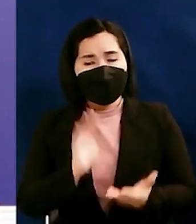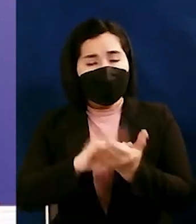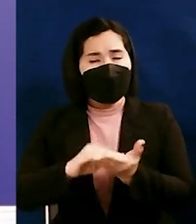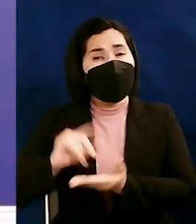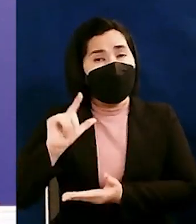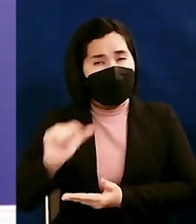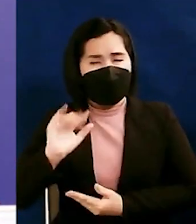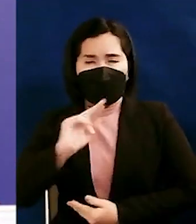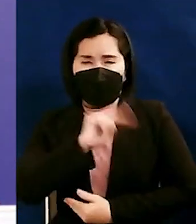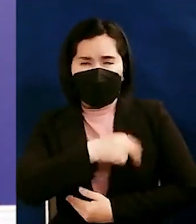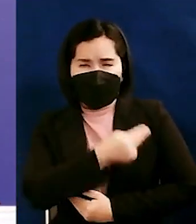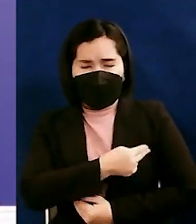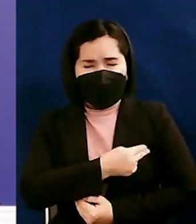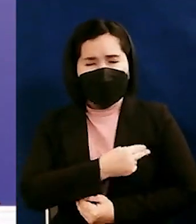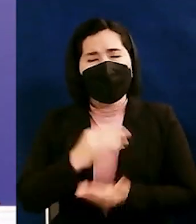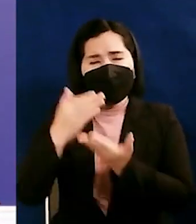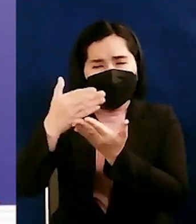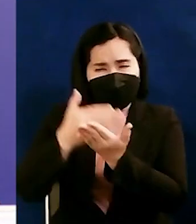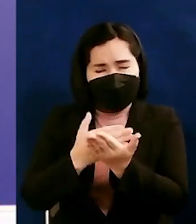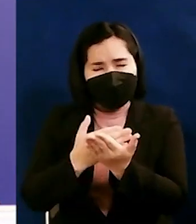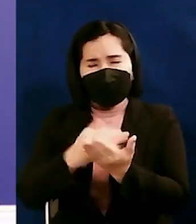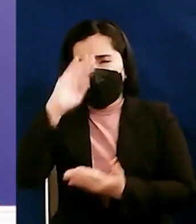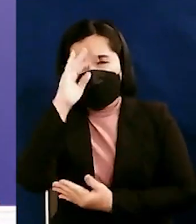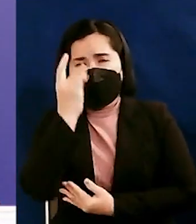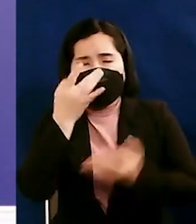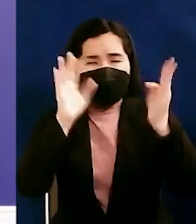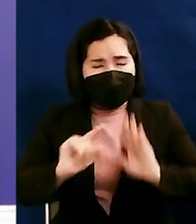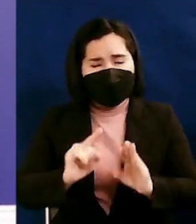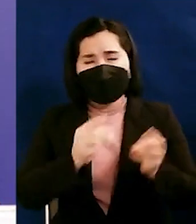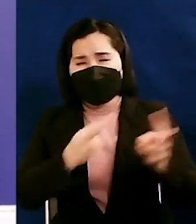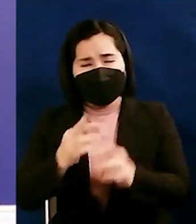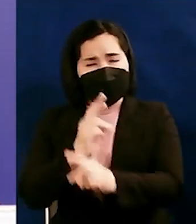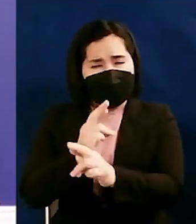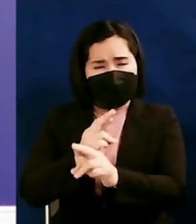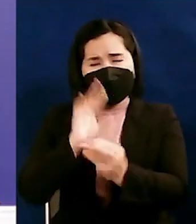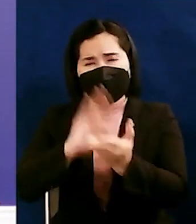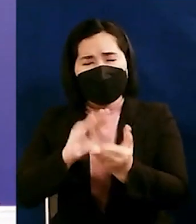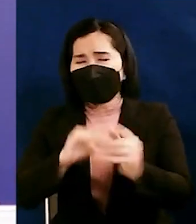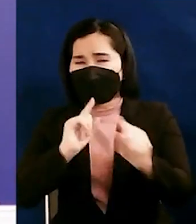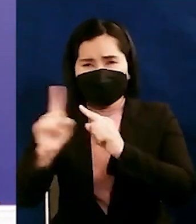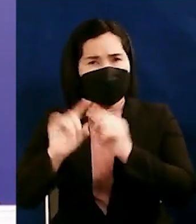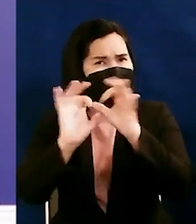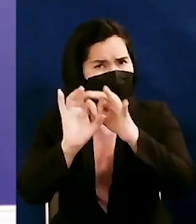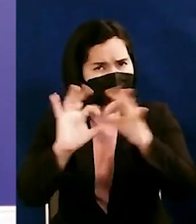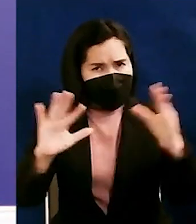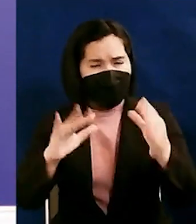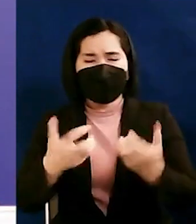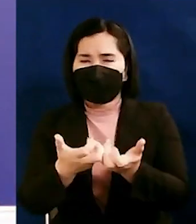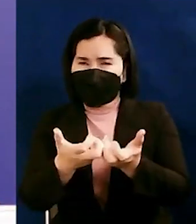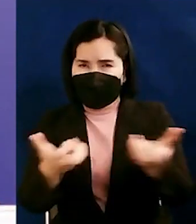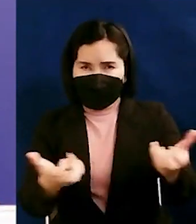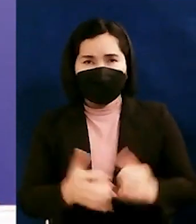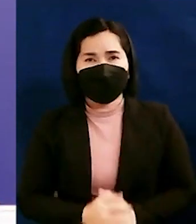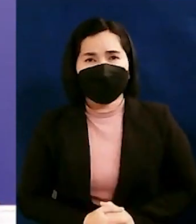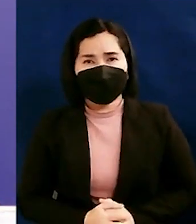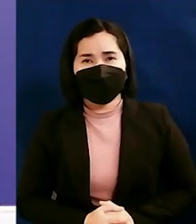ข้อมูลรายละเอียดของการวินิจฉัยโรคหรือการรักษาโรคหรือข้อมูลผลแลบใดๆทั้งสิ้นนะครับคือเจ้าหน้าที่เ